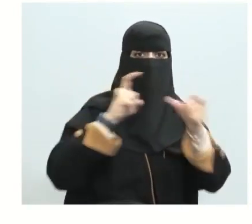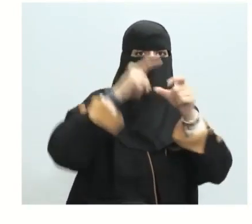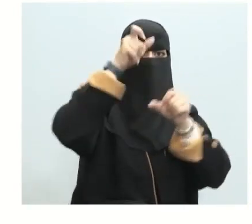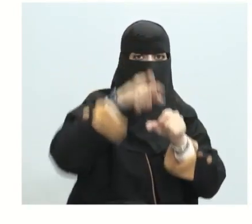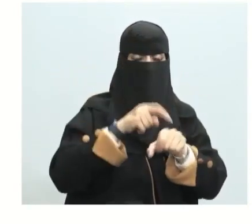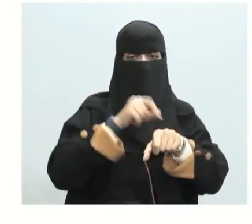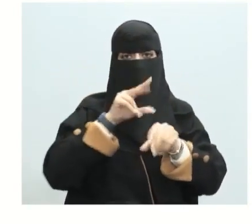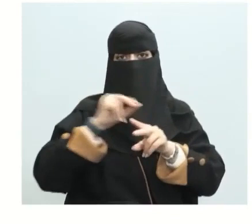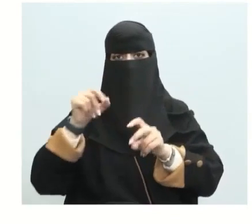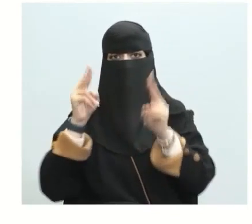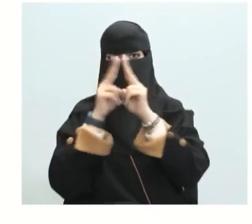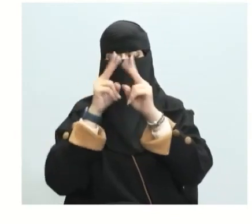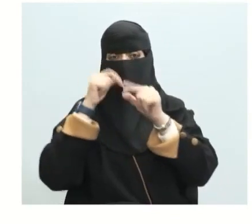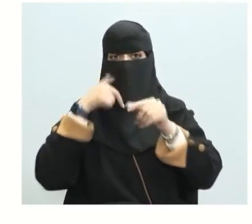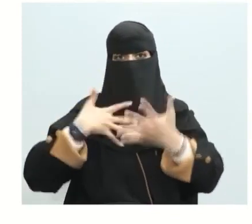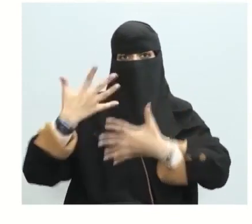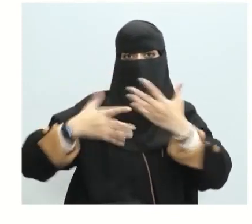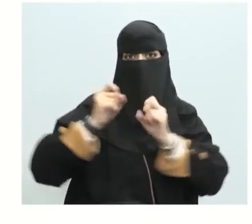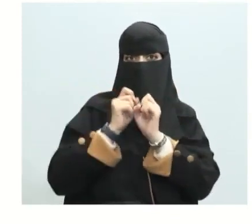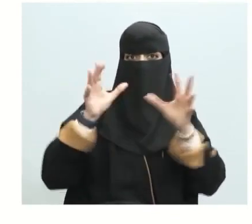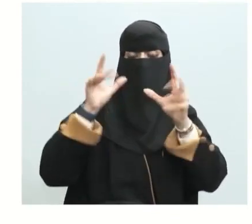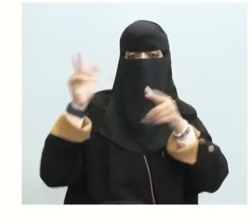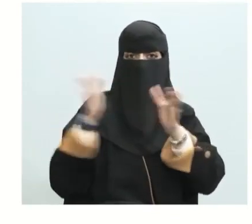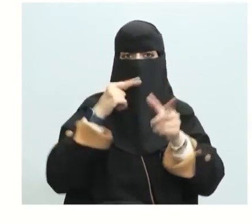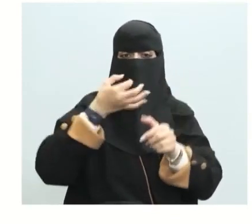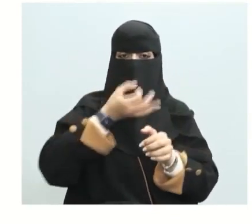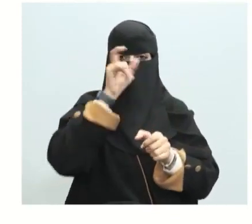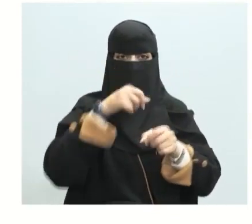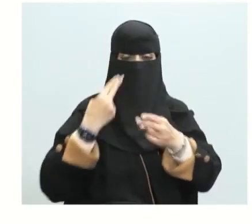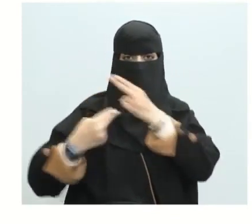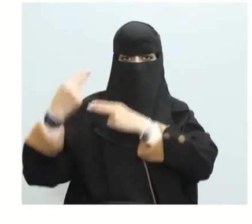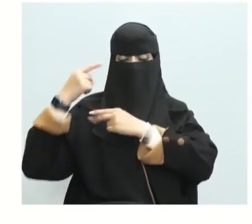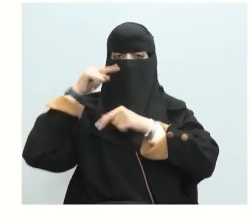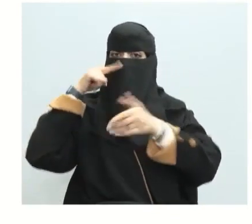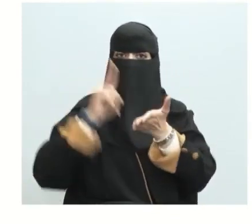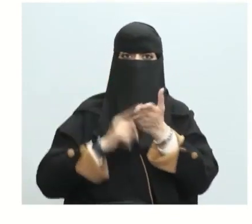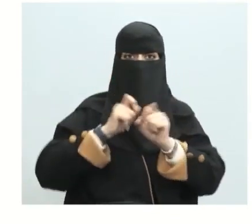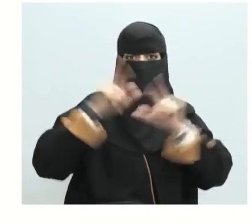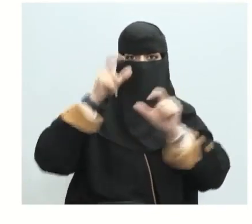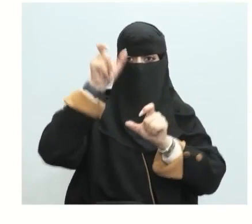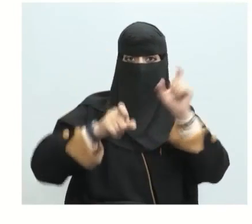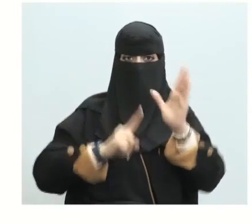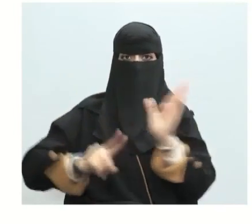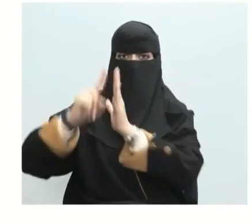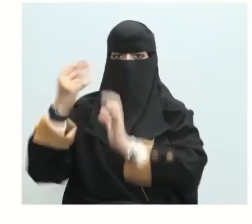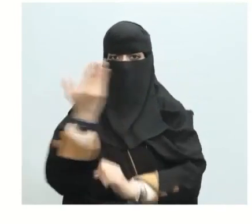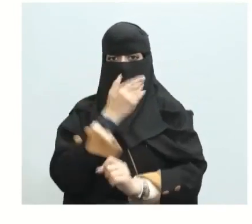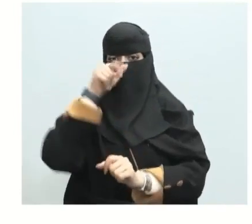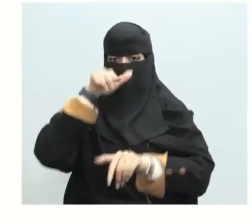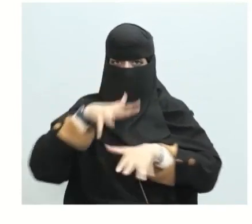الانسان كالكهرباء او الطاقه النوويه ويقول لنا التاريخ ان ابرز الزعماء الذين اثروا في حياه